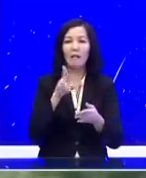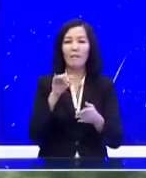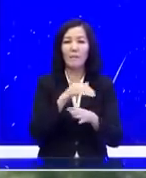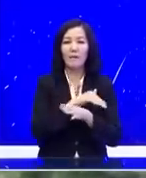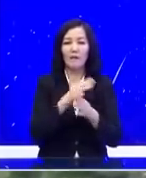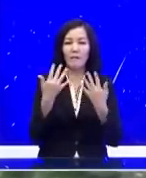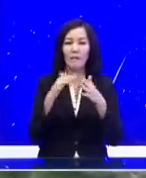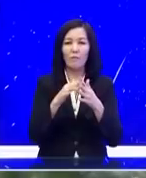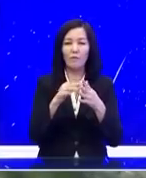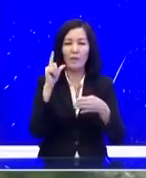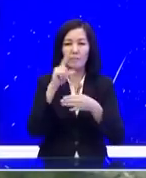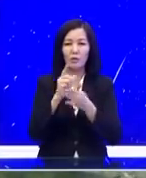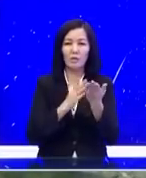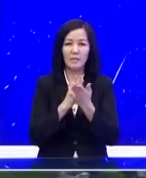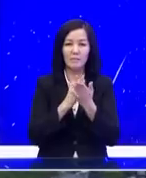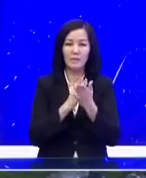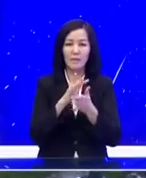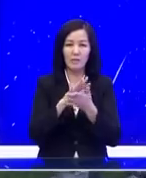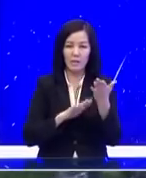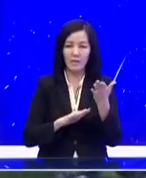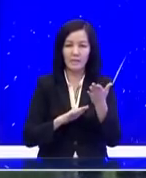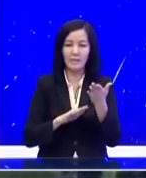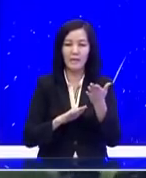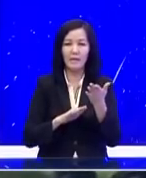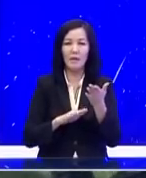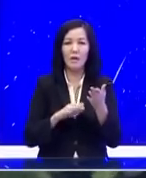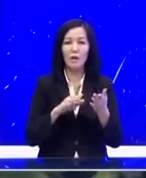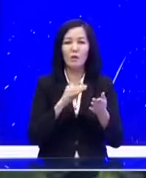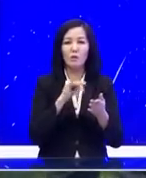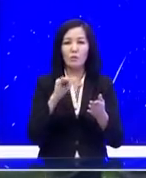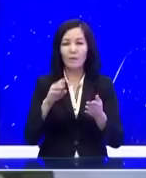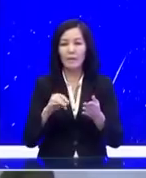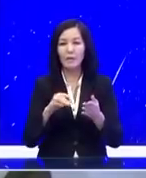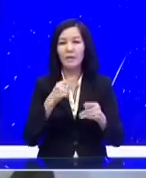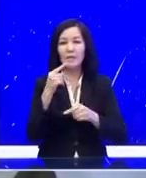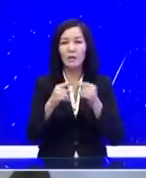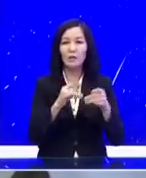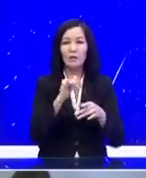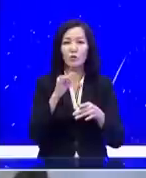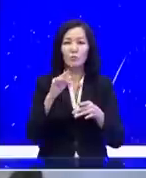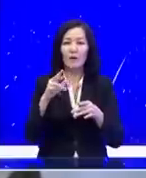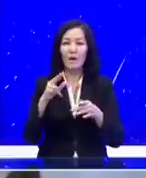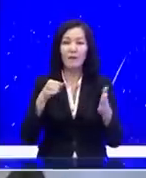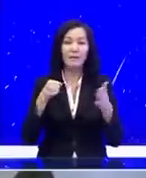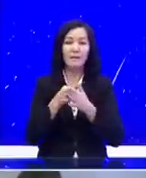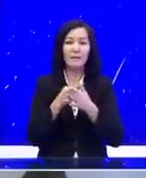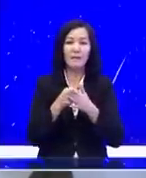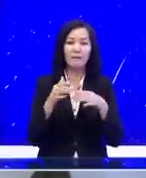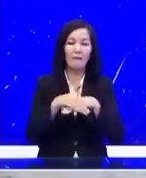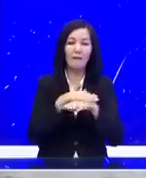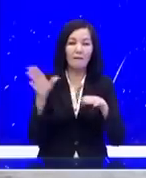бұл игісті мешіт өкілдері де жалғастырды. Олардың айтуынша, жұмадан жұмаға қайырымдылық шарасына барлық ауыл тұрғындары